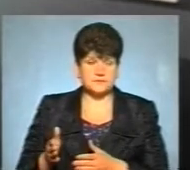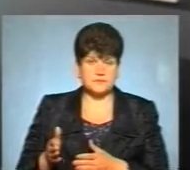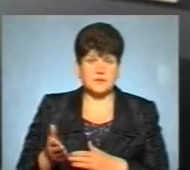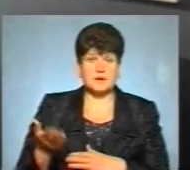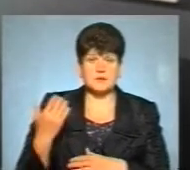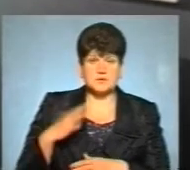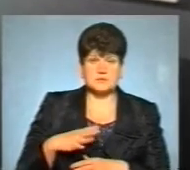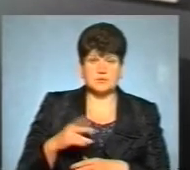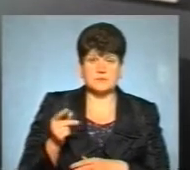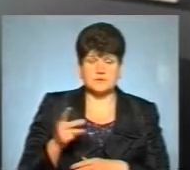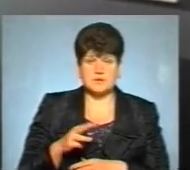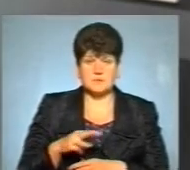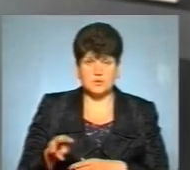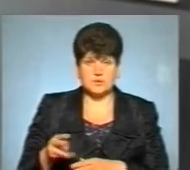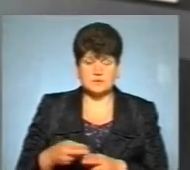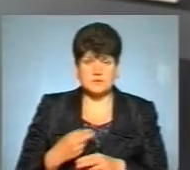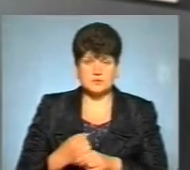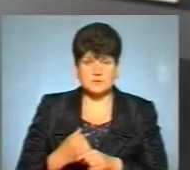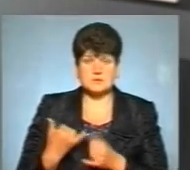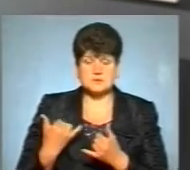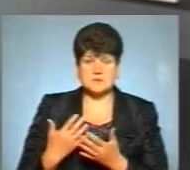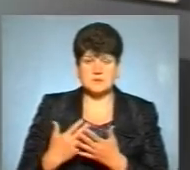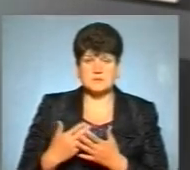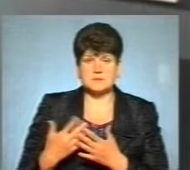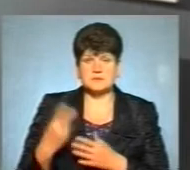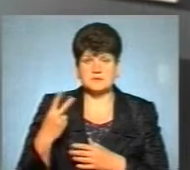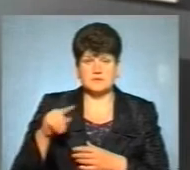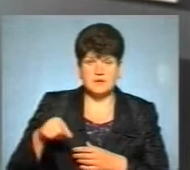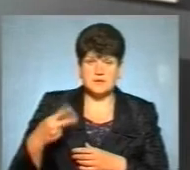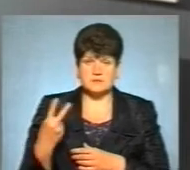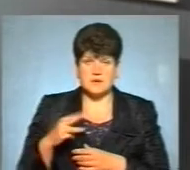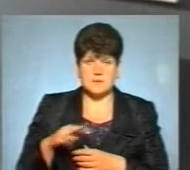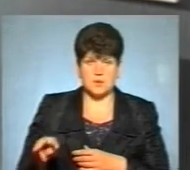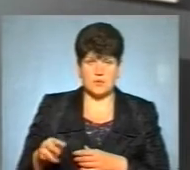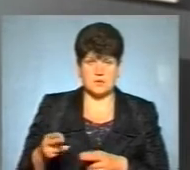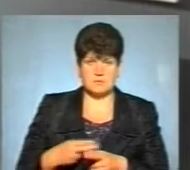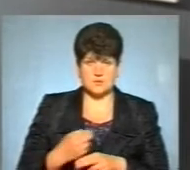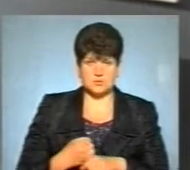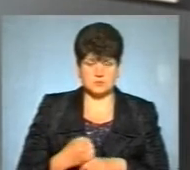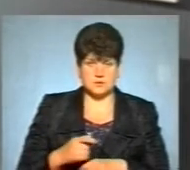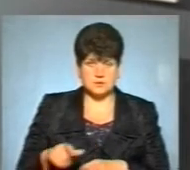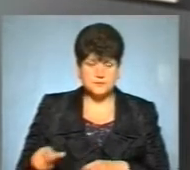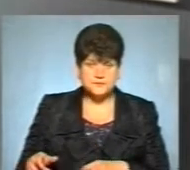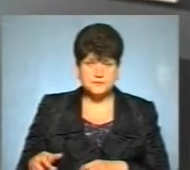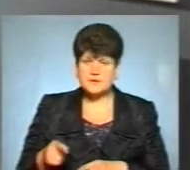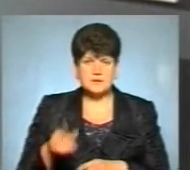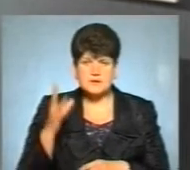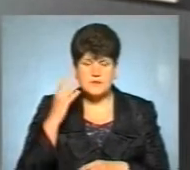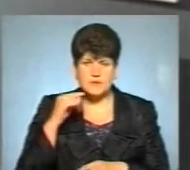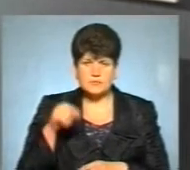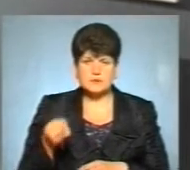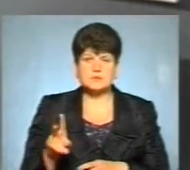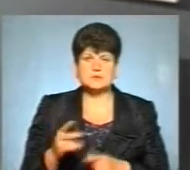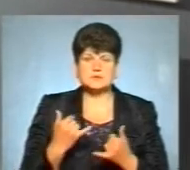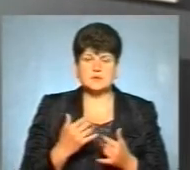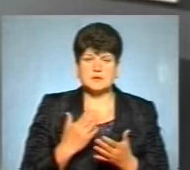мали 1,5 мільйона безробітних, а зараз ми маємо приблизно 2,2 мільйона безробітних. З них не враховано тих, які зараз